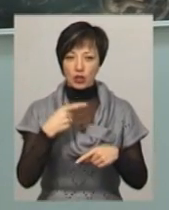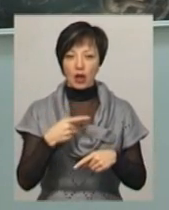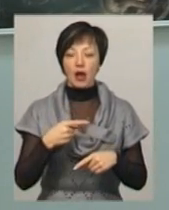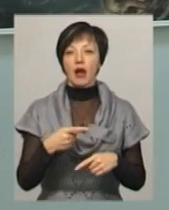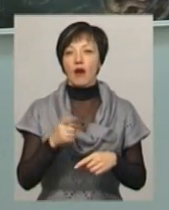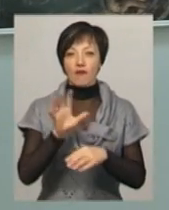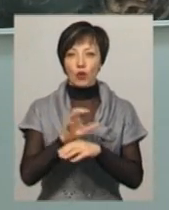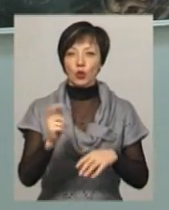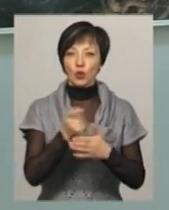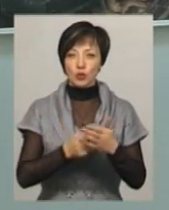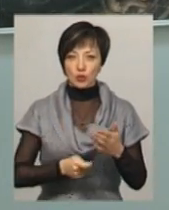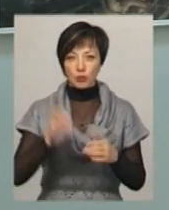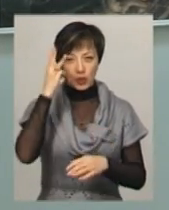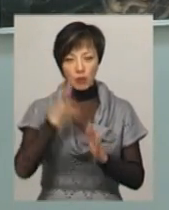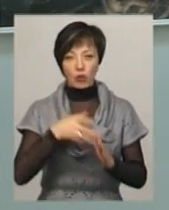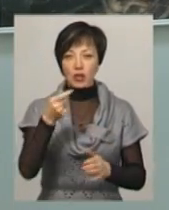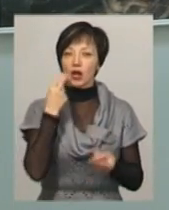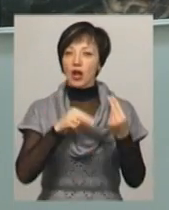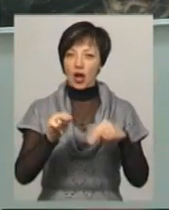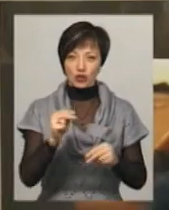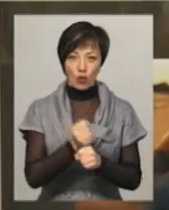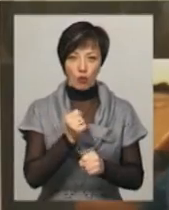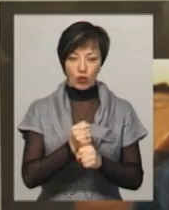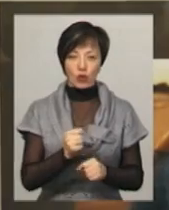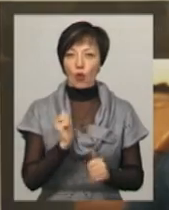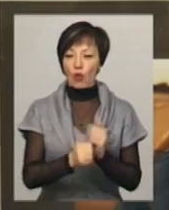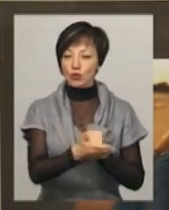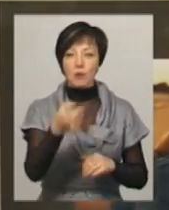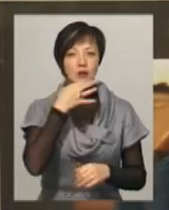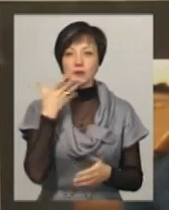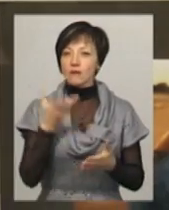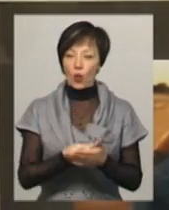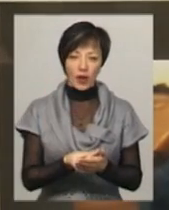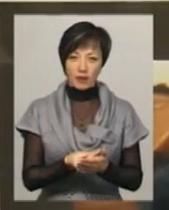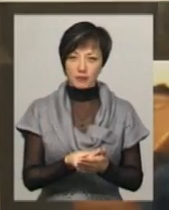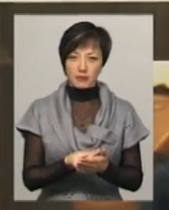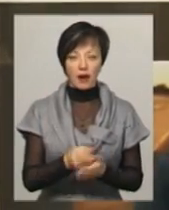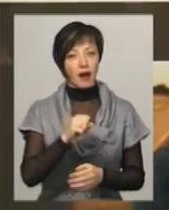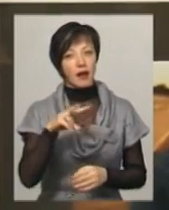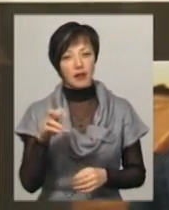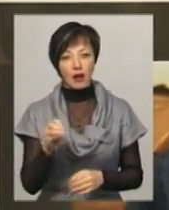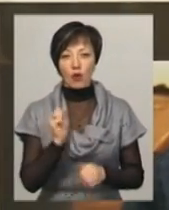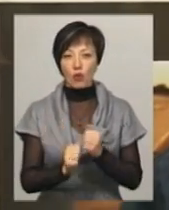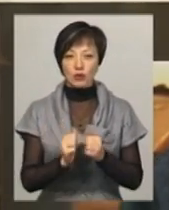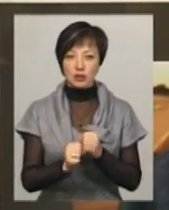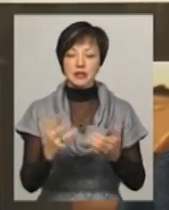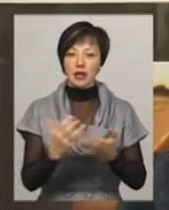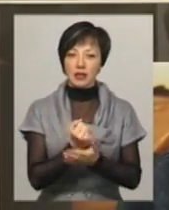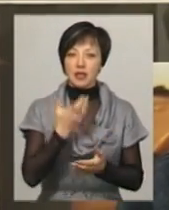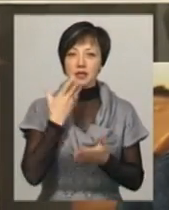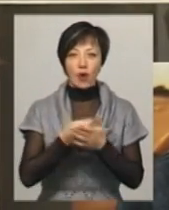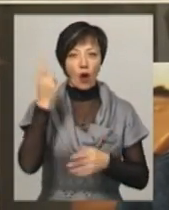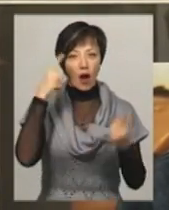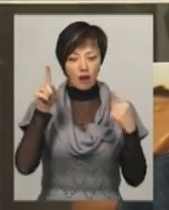подільські фотохудожники подали на виставку свої кращі фотороботи. Кожному подобається щось своє, але кожен знайде свого